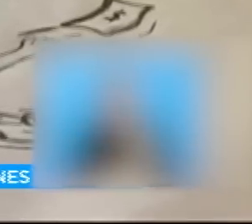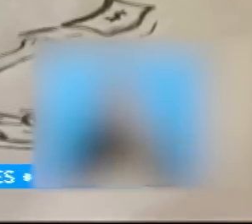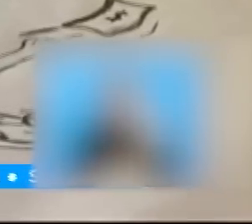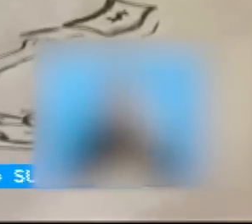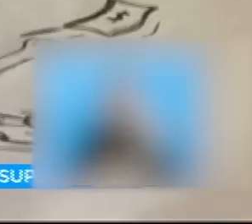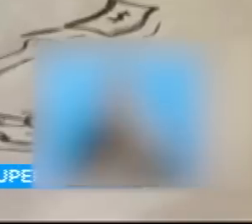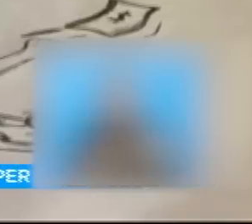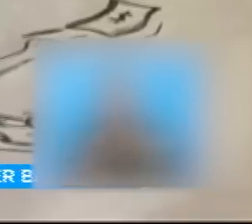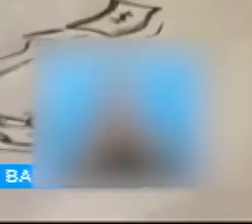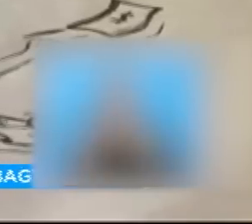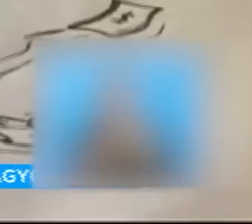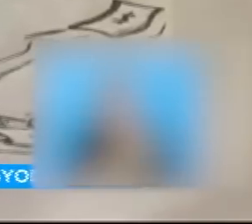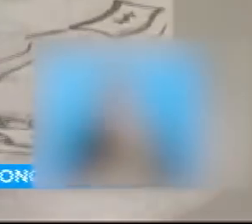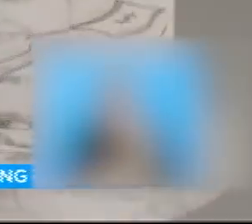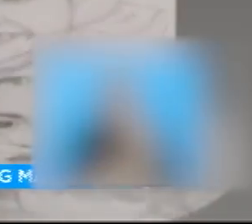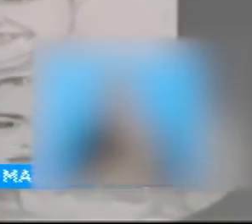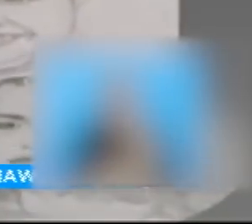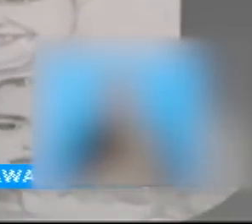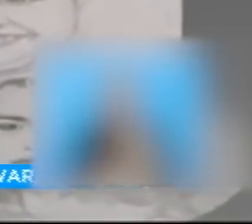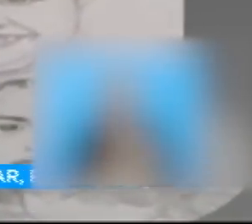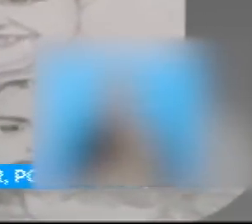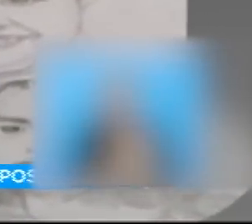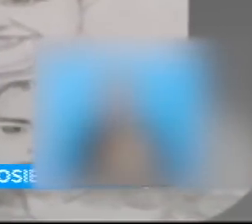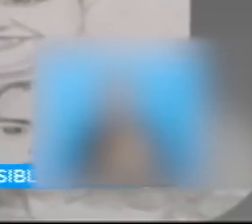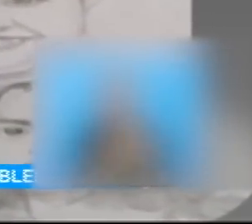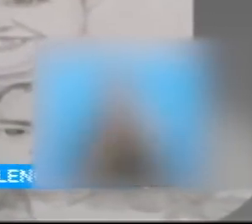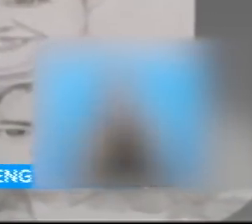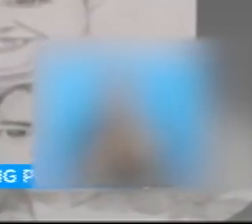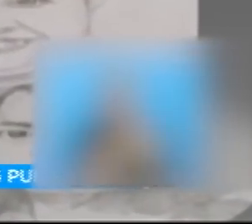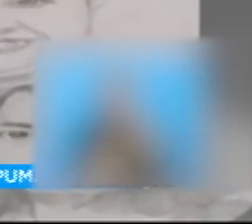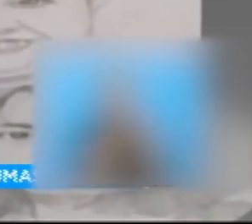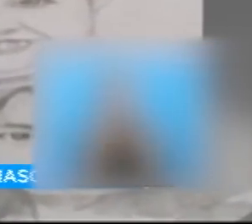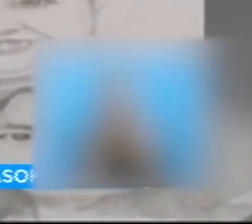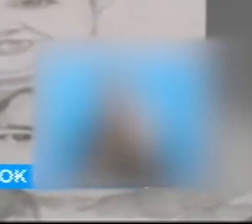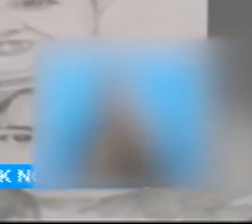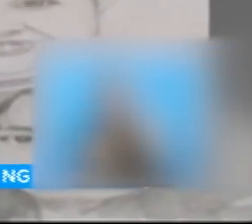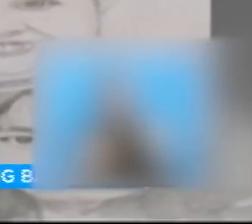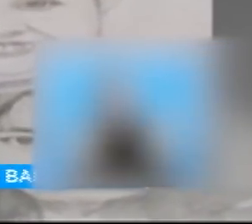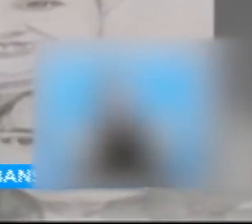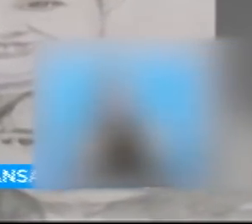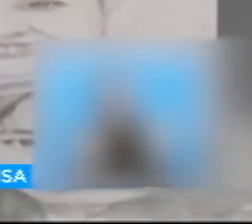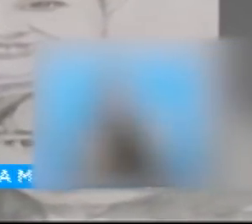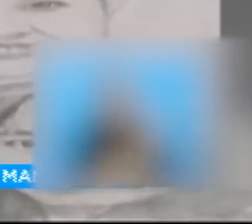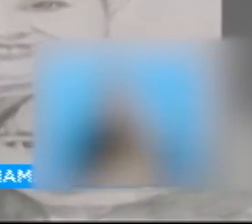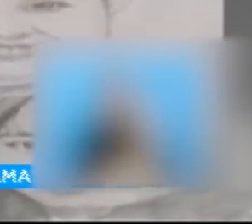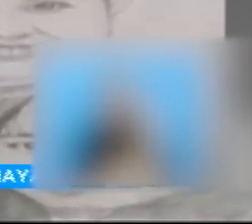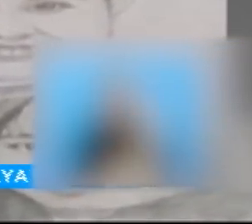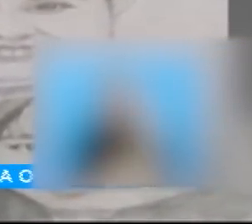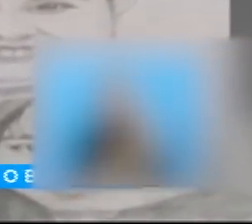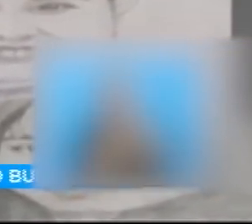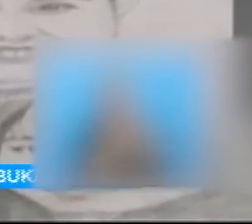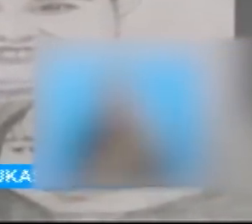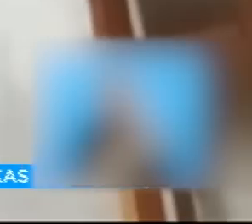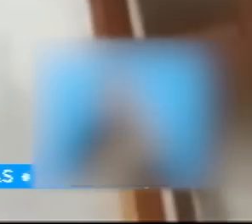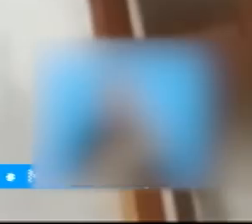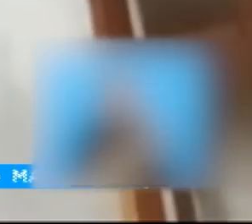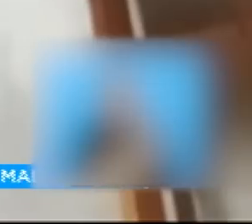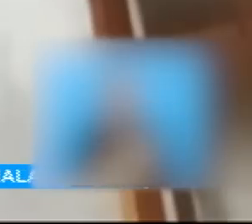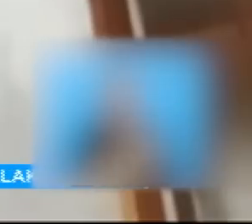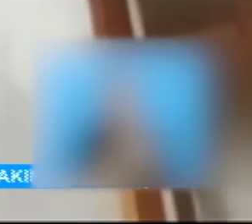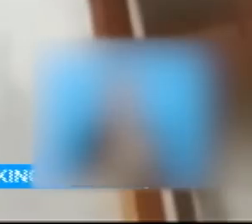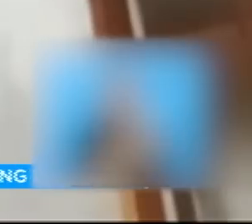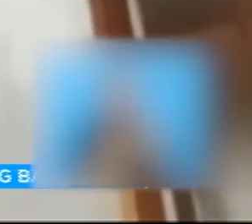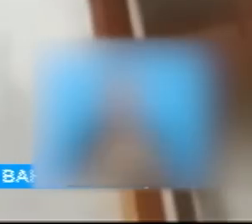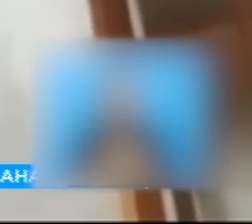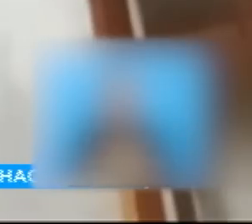inflation at kawalan ng trabaho. Sabi nga ng mga netizens sa murang edad, mulat na si Kim sa estado ng lipunan. Sobrang